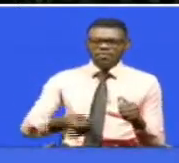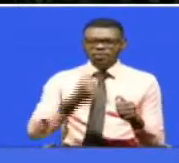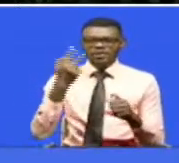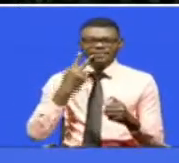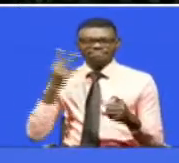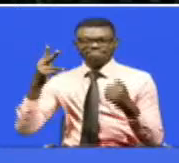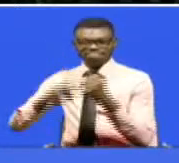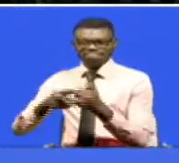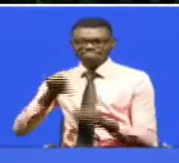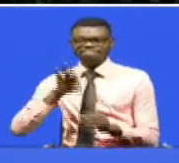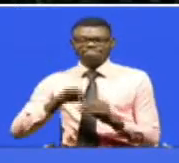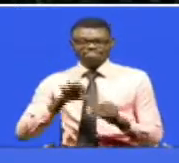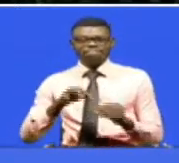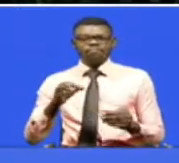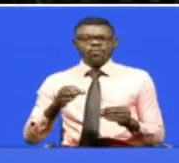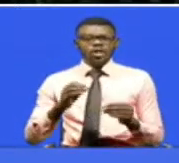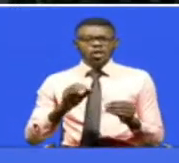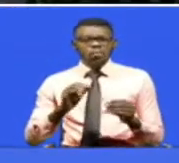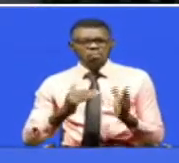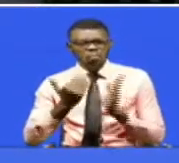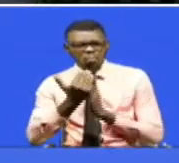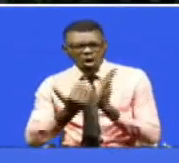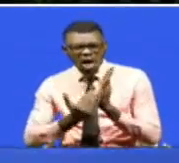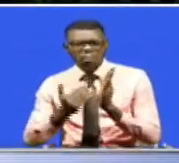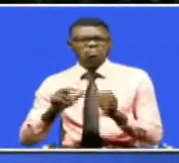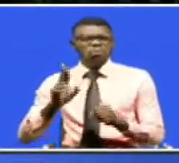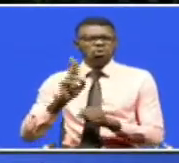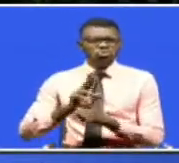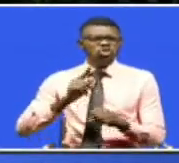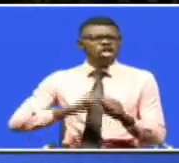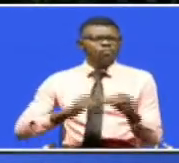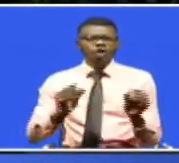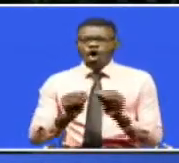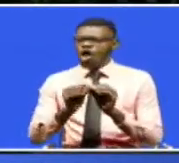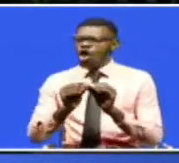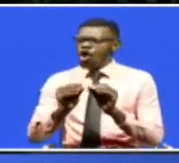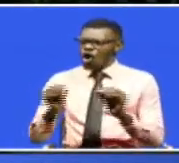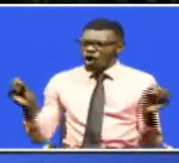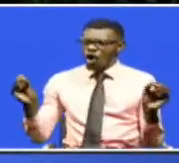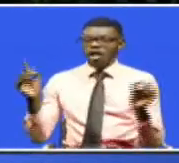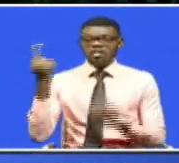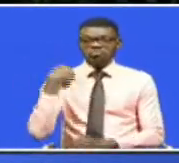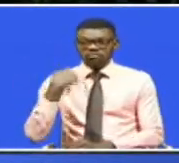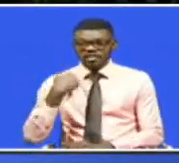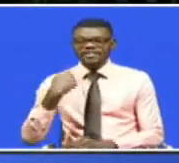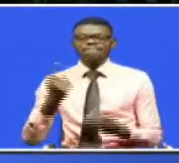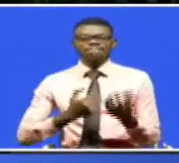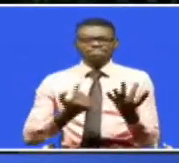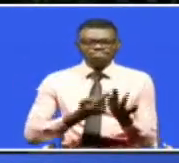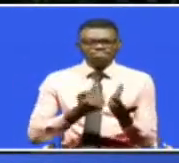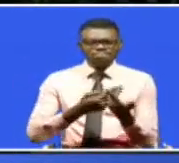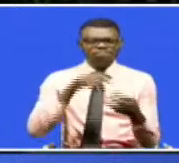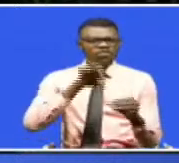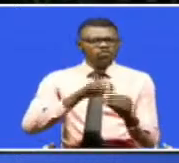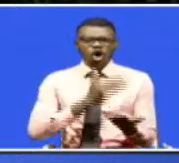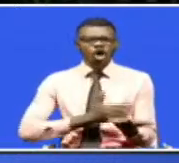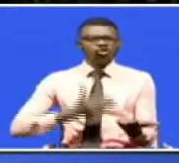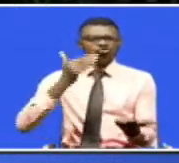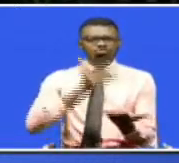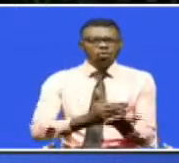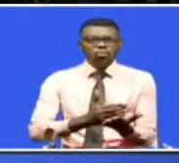5,700. Kwa hivyo ni shughuli ambayo imeweza kuchukua muda mrefu. Kumbuka hapo jana shughuli ya kuhesabu kura iliweza kusitishwa